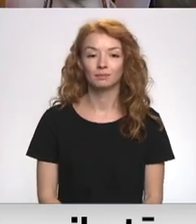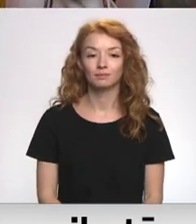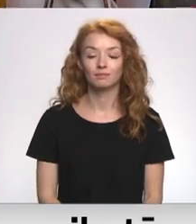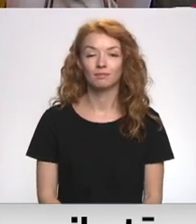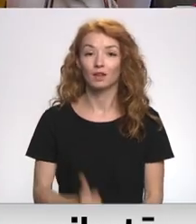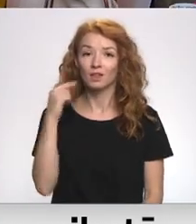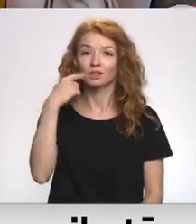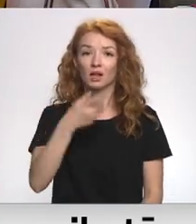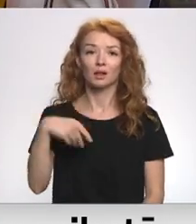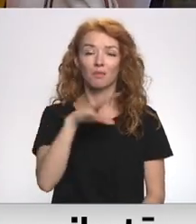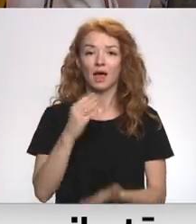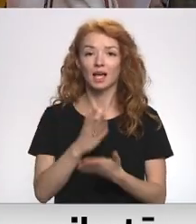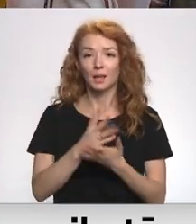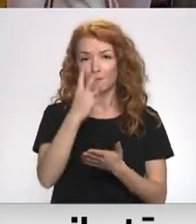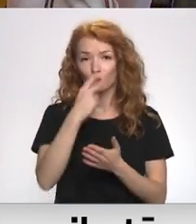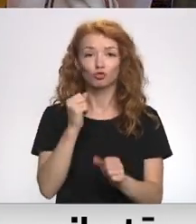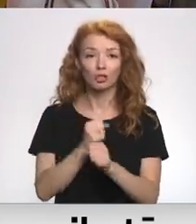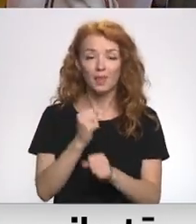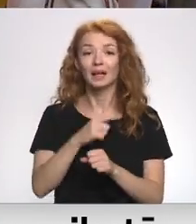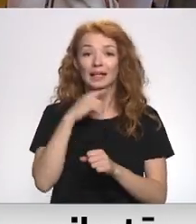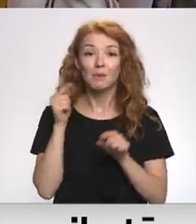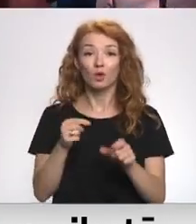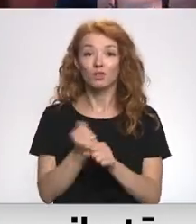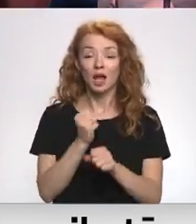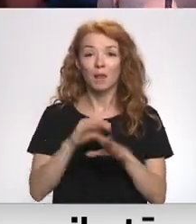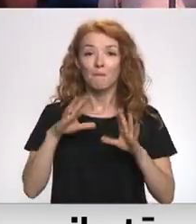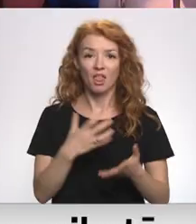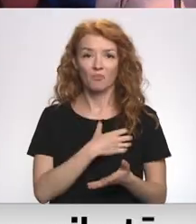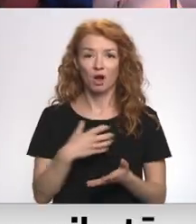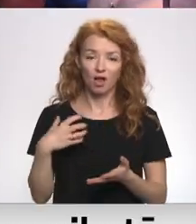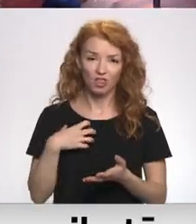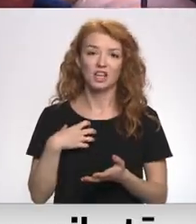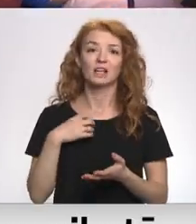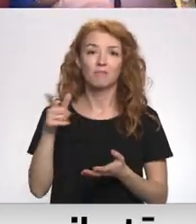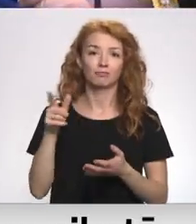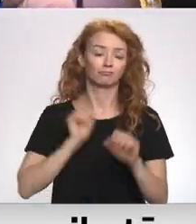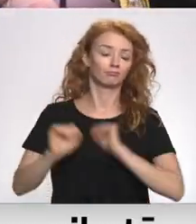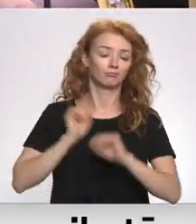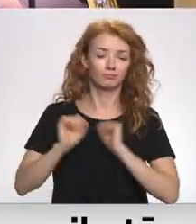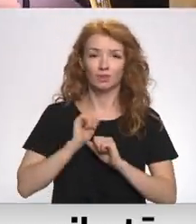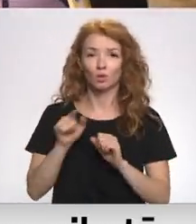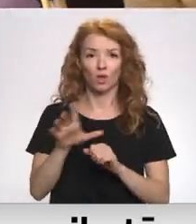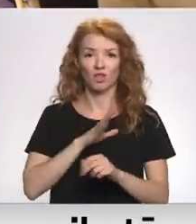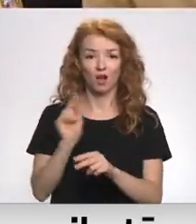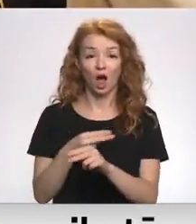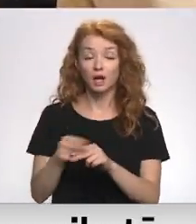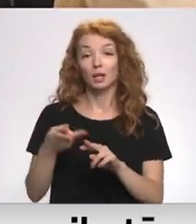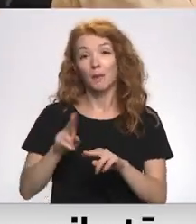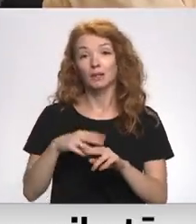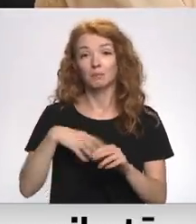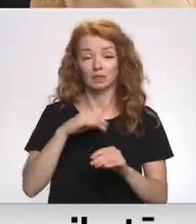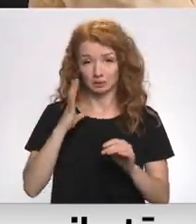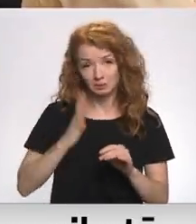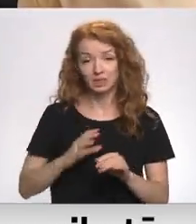Mēs esam pieraduši strādāt un gribam to darīt, taču valdības kurlums šķiet ir neārstējams, un streiks ir viens no pēdējām zālēm, kuras